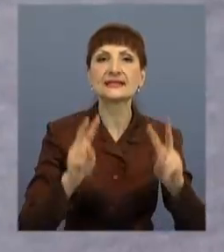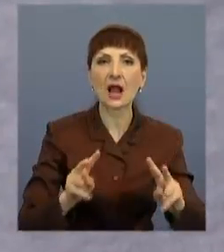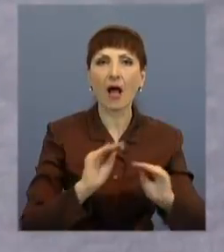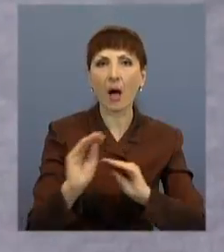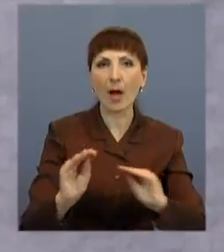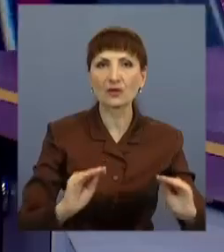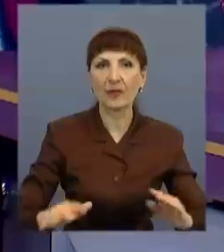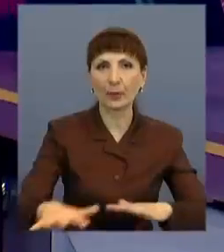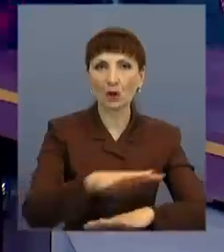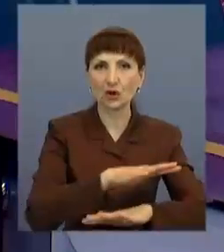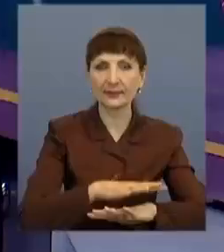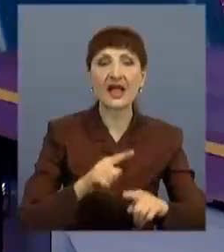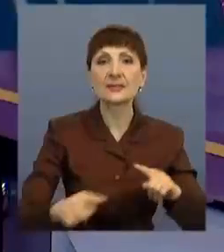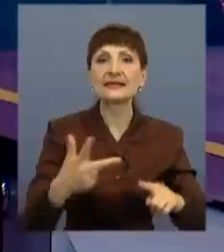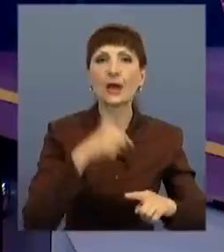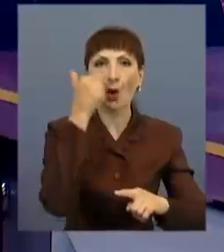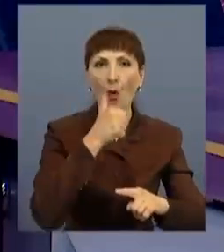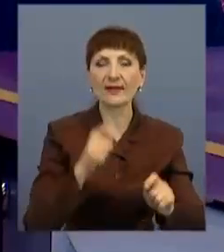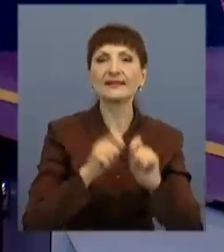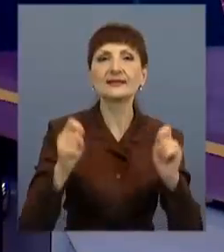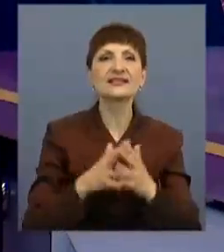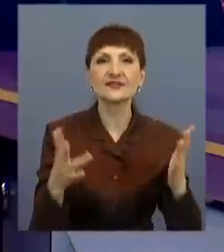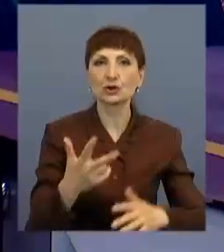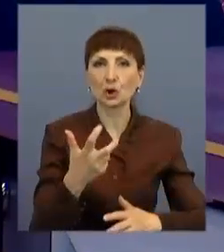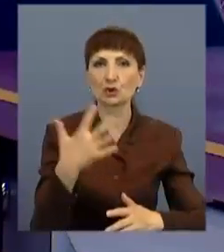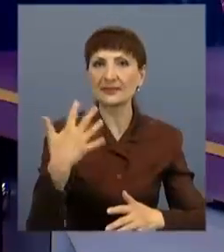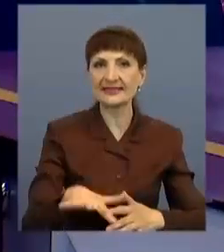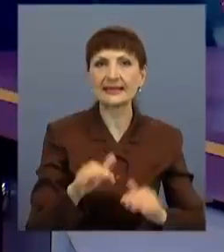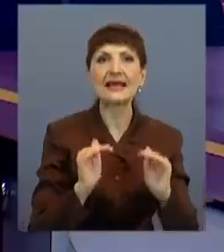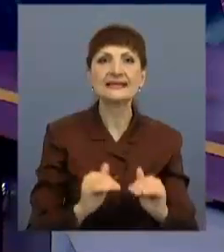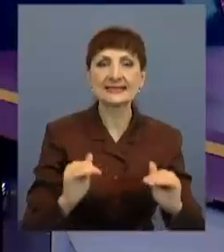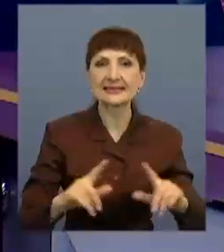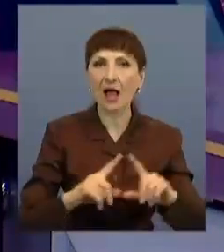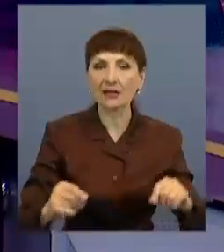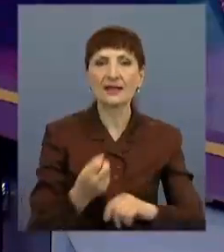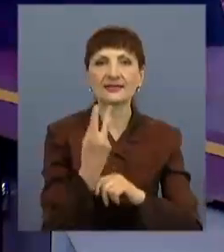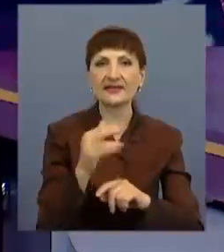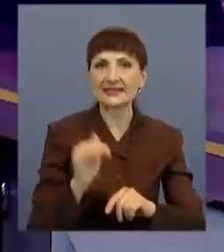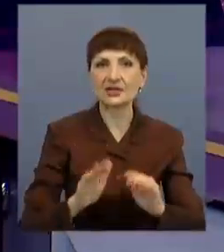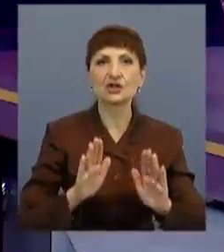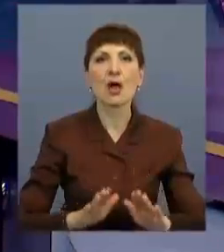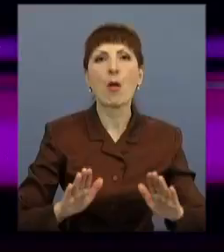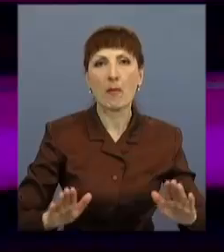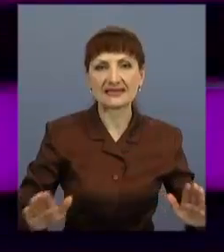оборудованных площадок. За последние 3 года открыто свыше 350 детсадов на 12 тысяч